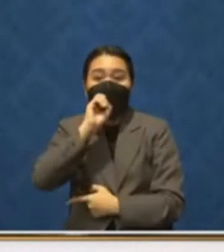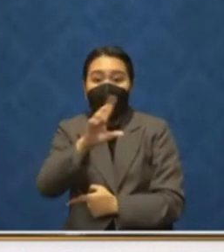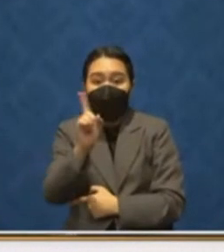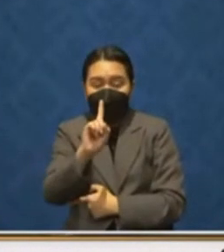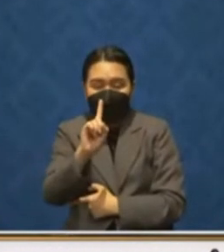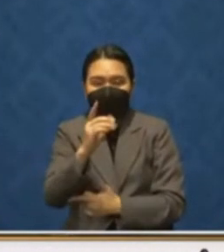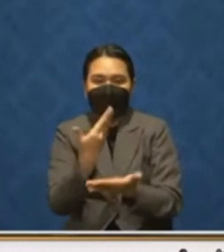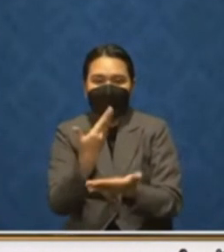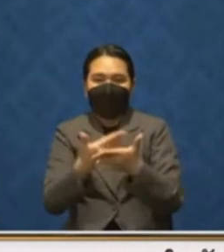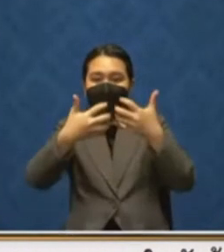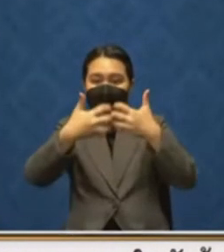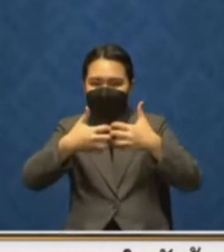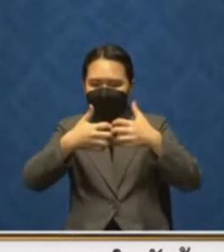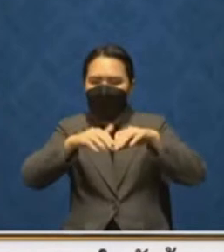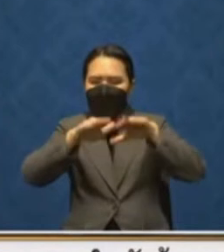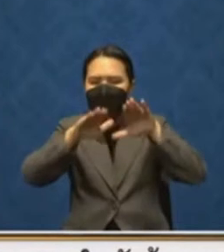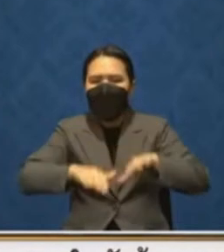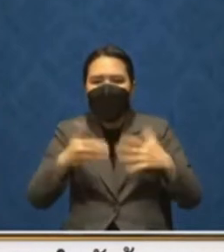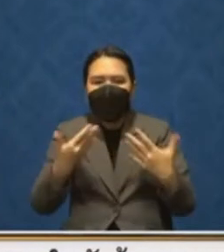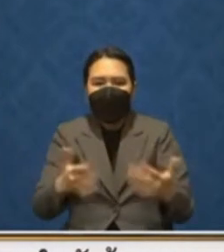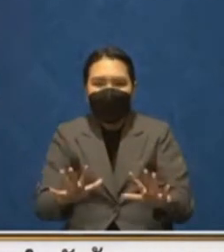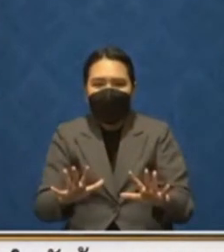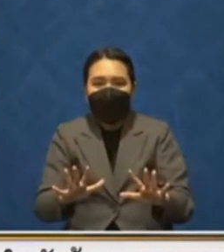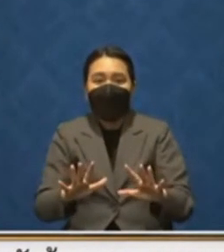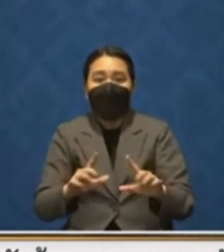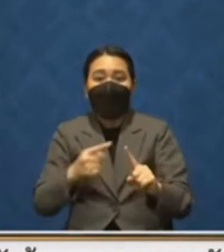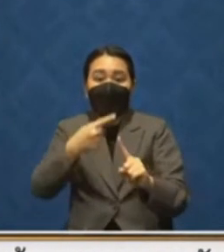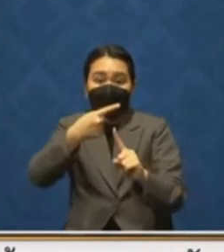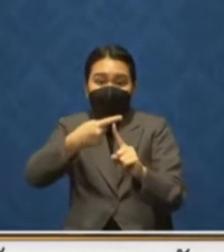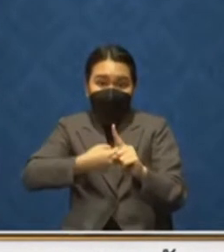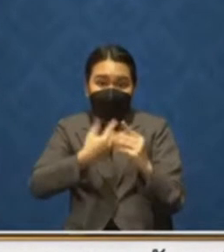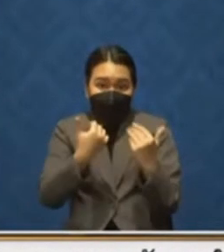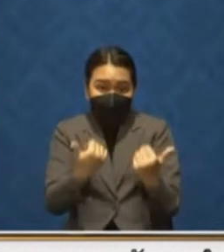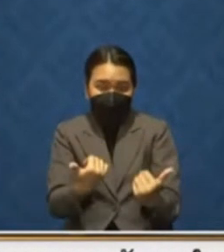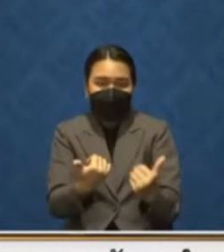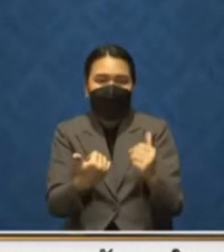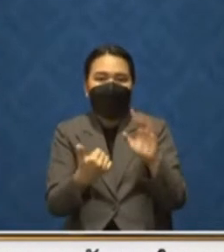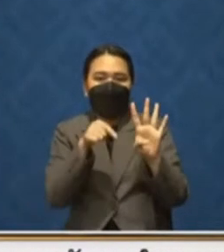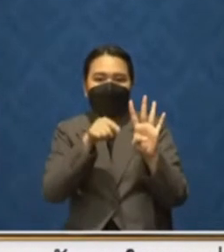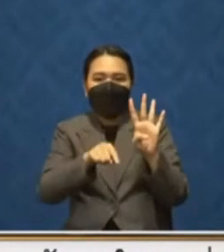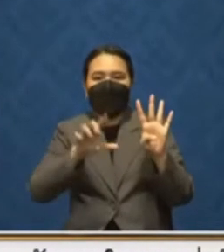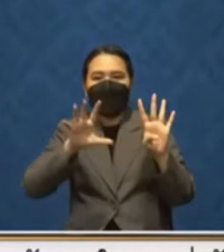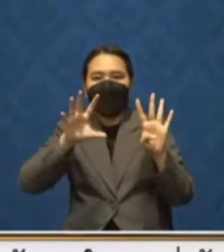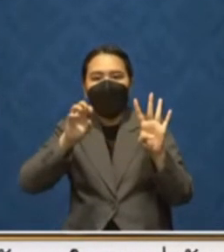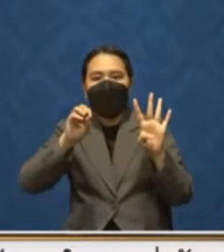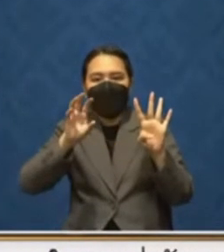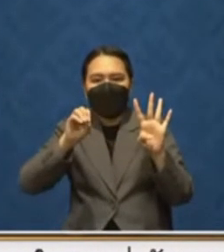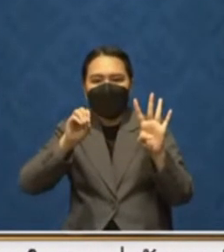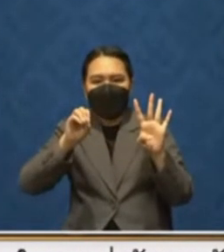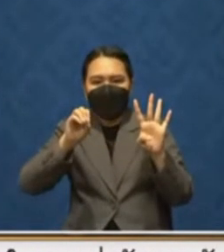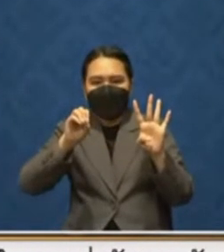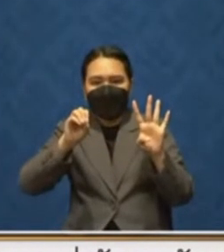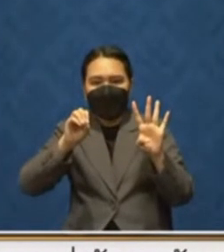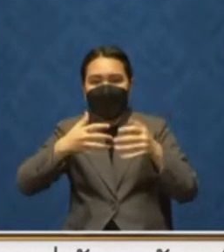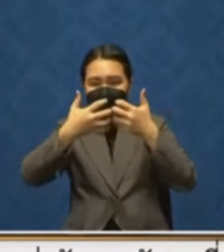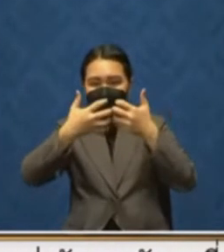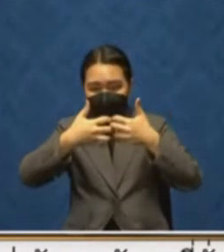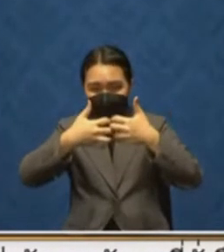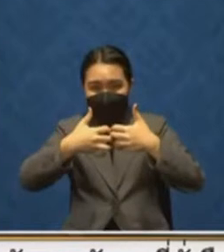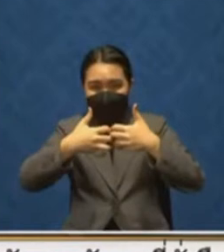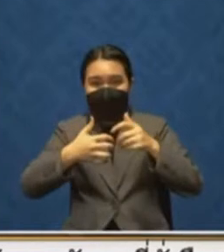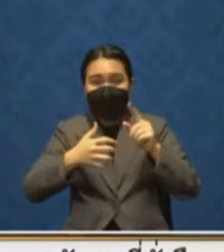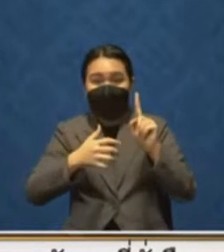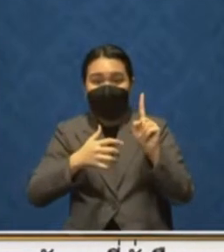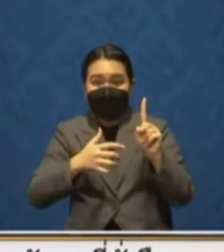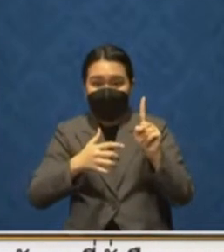กันลดลงแล้วเดือนนี้ก็ยัง 4บาท 50ครับตั้งค่าการเรียน 1ลิตรในสถาน